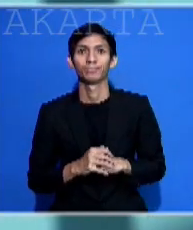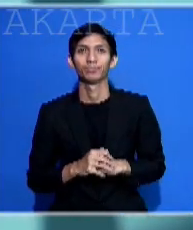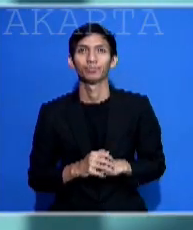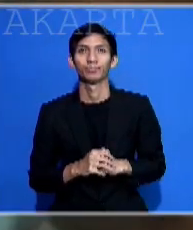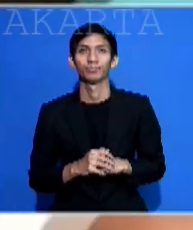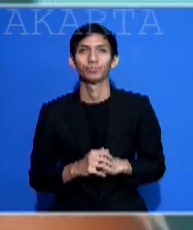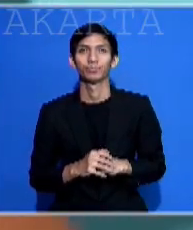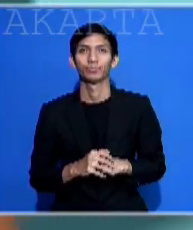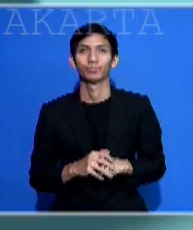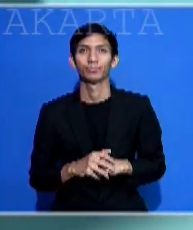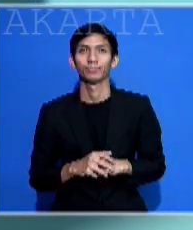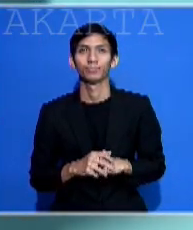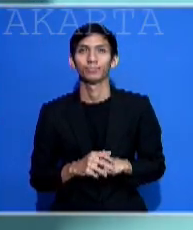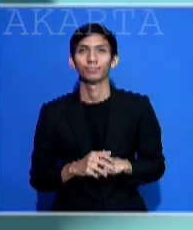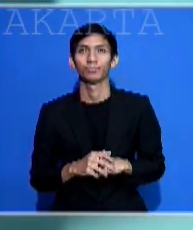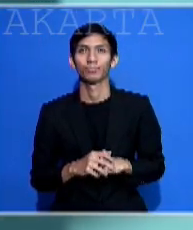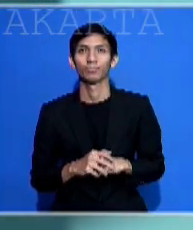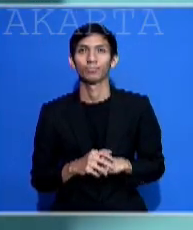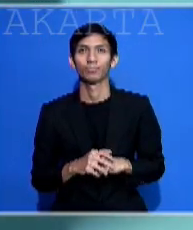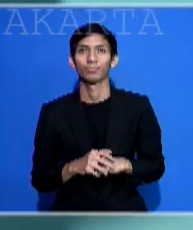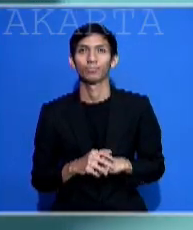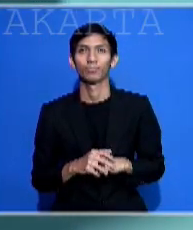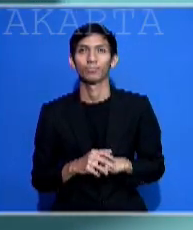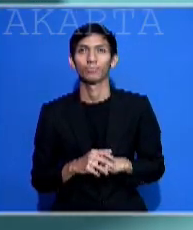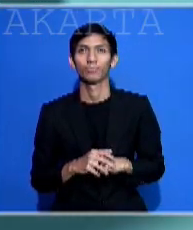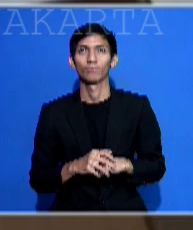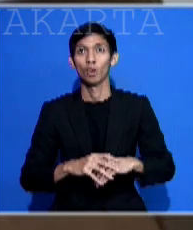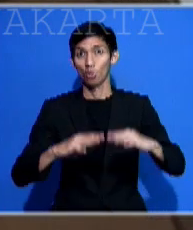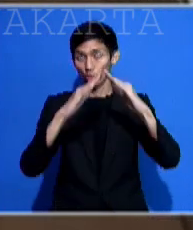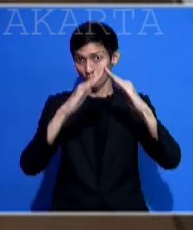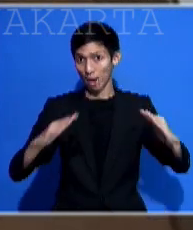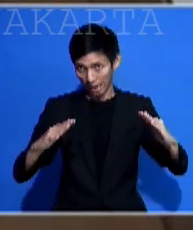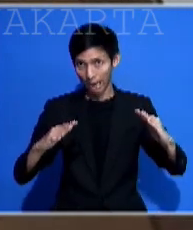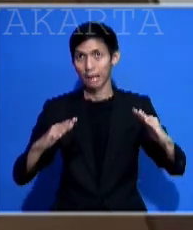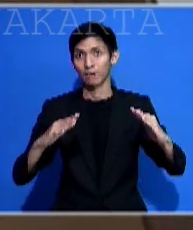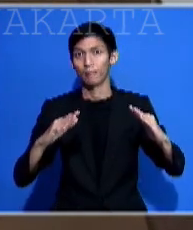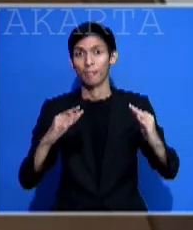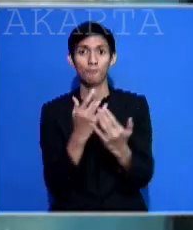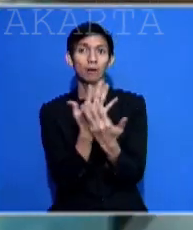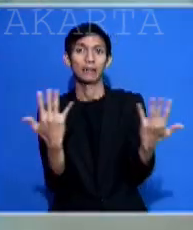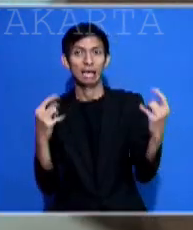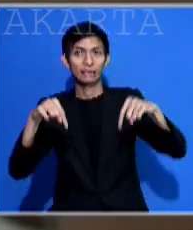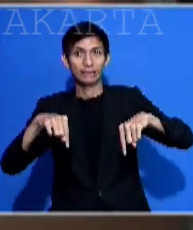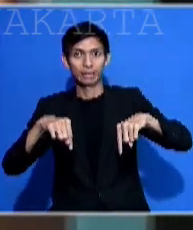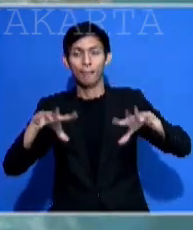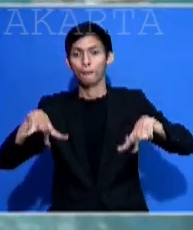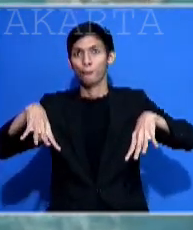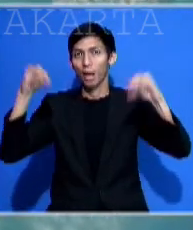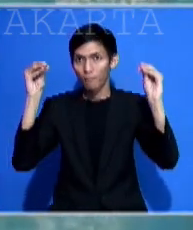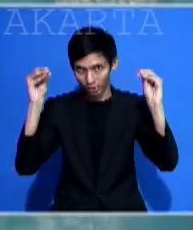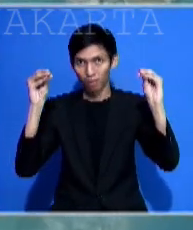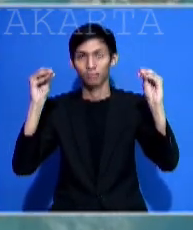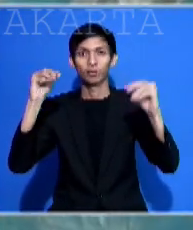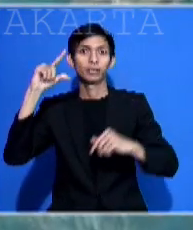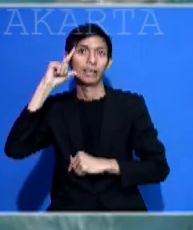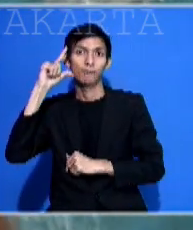diri beginilah kondisi terkini rumah milik Sumardi warga Dusun sorogeduk Lor Rukun Tetangga atau RT 05 Rukun Warga